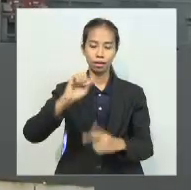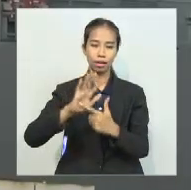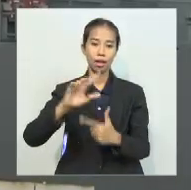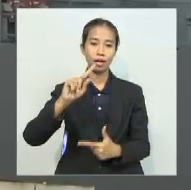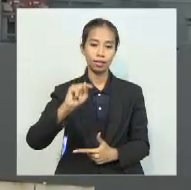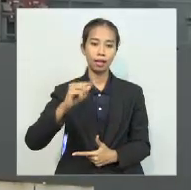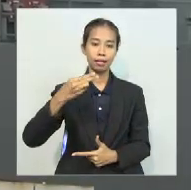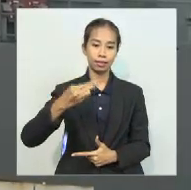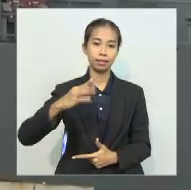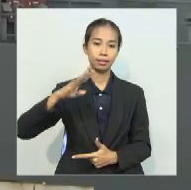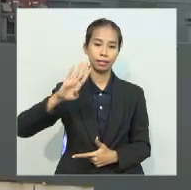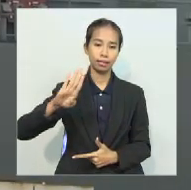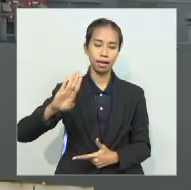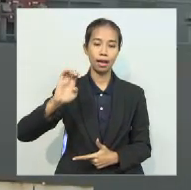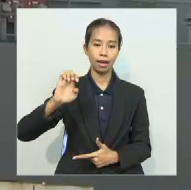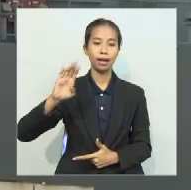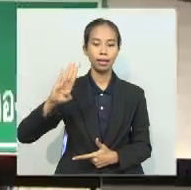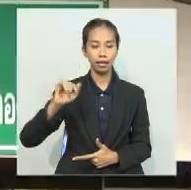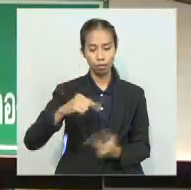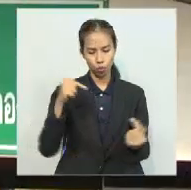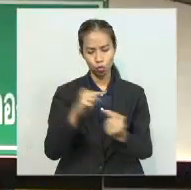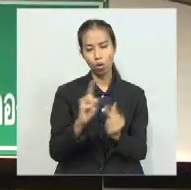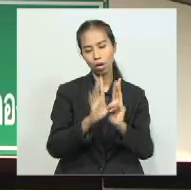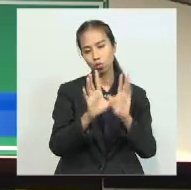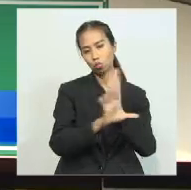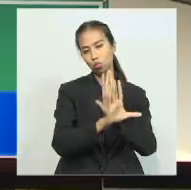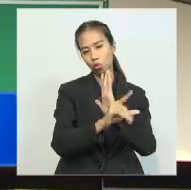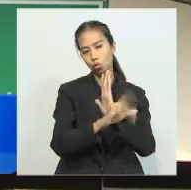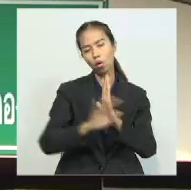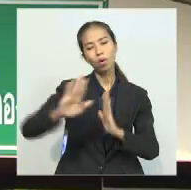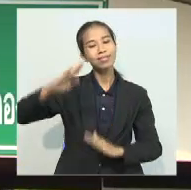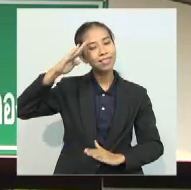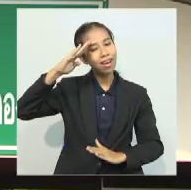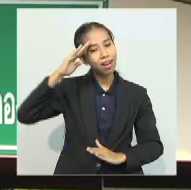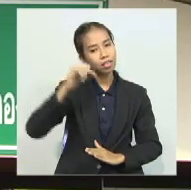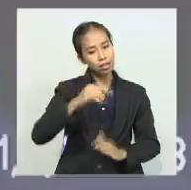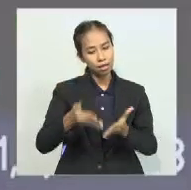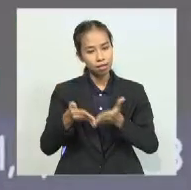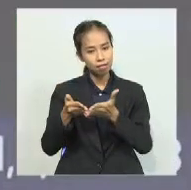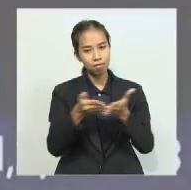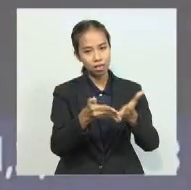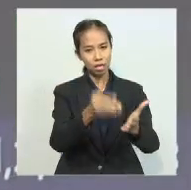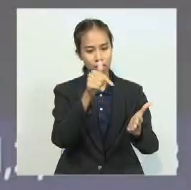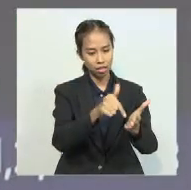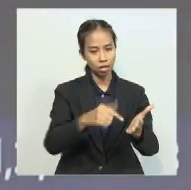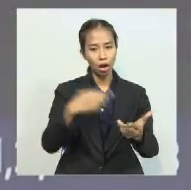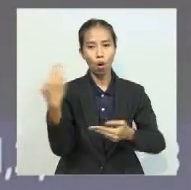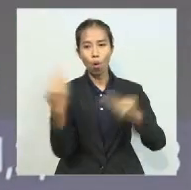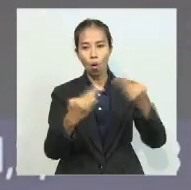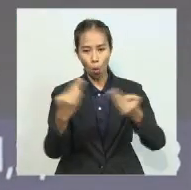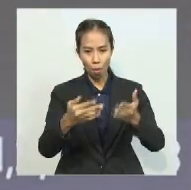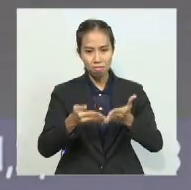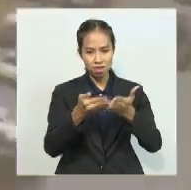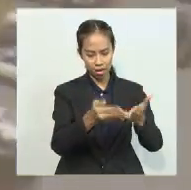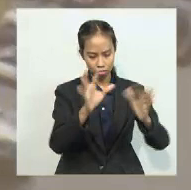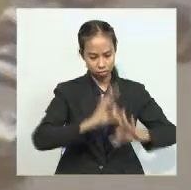หีบจังหวัดชลบุรีค่ะซึ่งเป็นท่าเรือน้ำลึกของกองทัพเรือใช้เป็นที่จอดเรือรบที่สำคัญและมีแผนพั